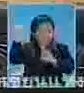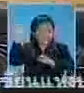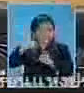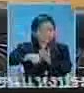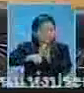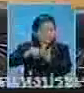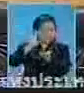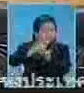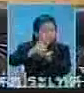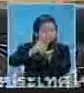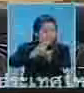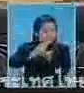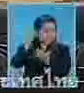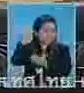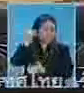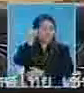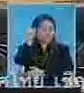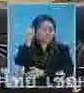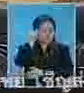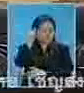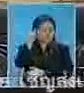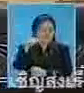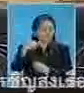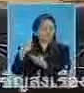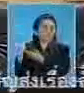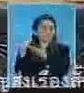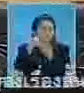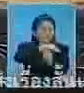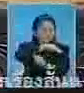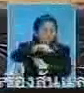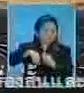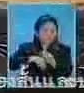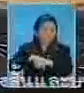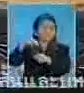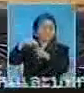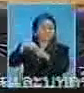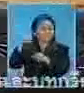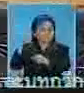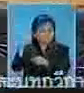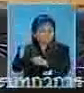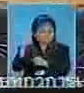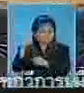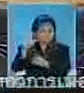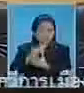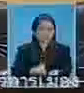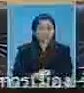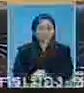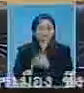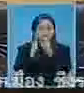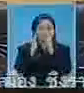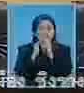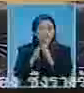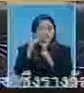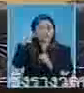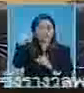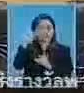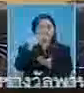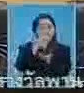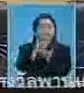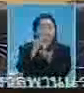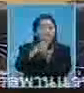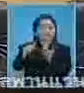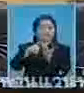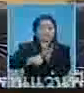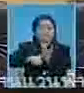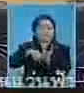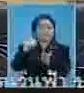ท่านนายกทักษิณมาชดเชยน้ำมันดีเซลนั้นผู้ที่มาใช้เนี่ย